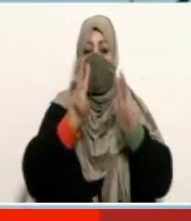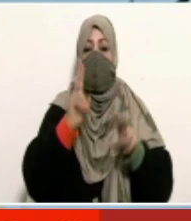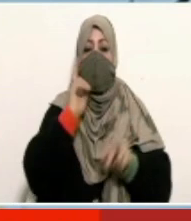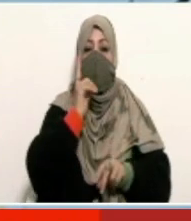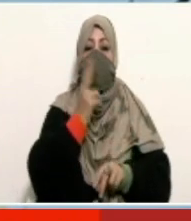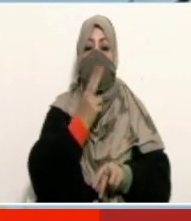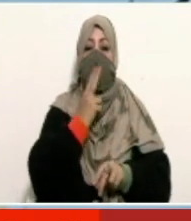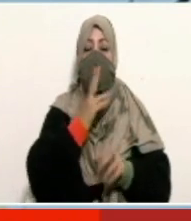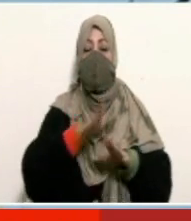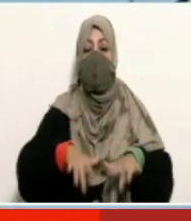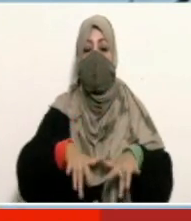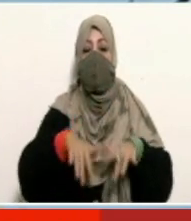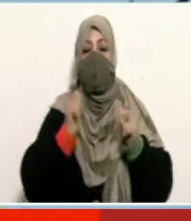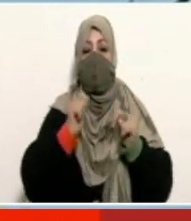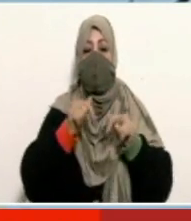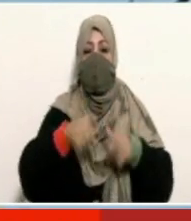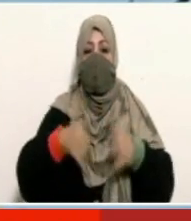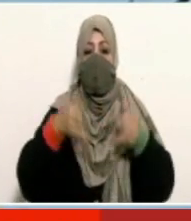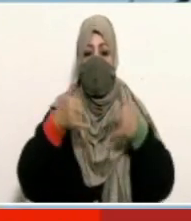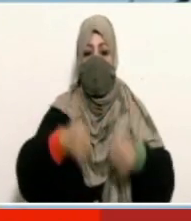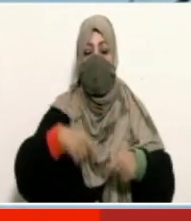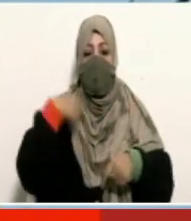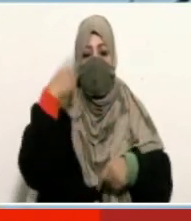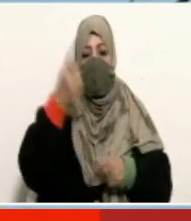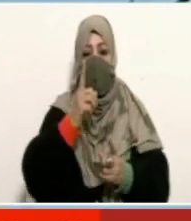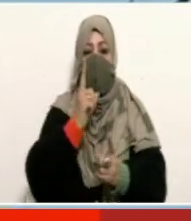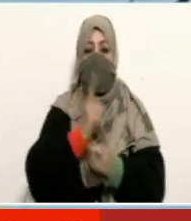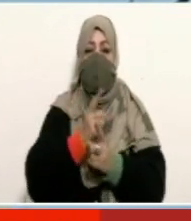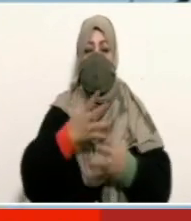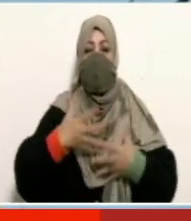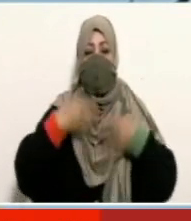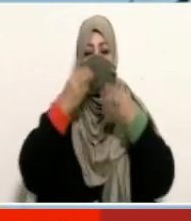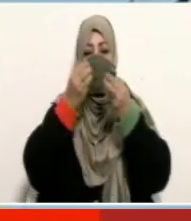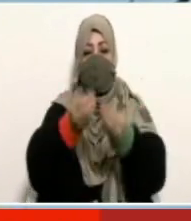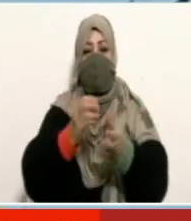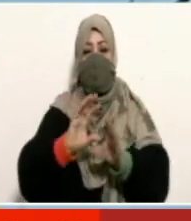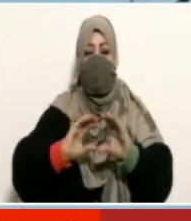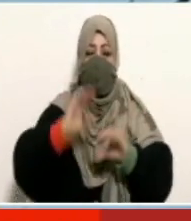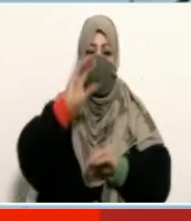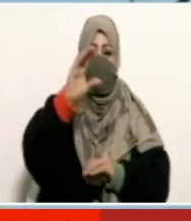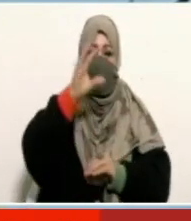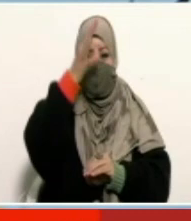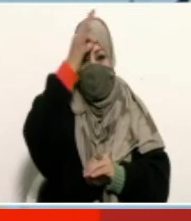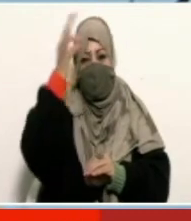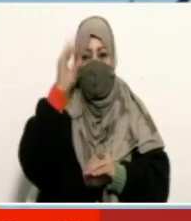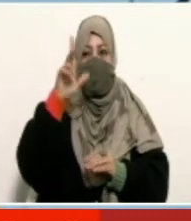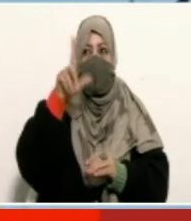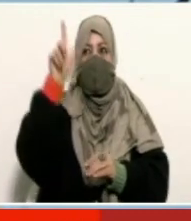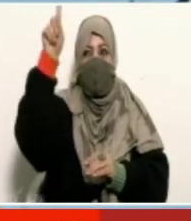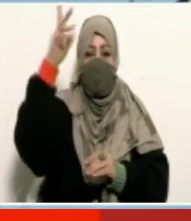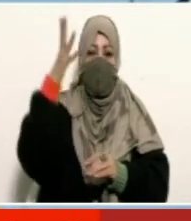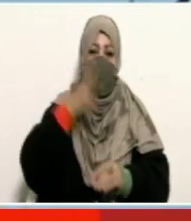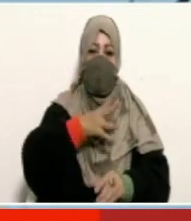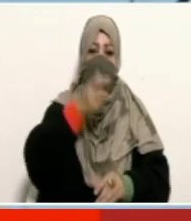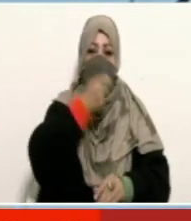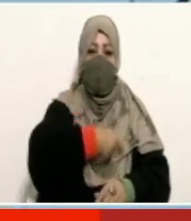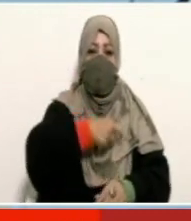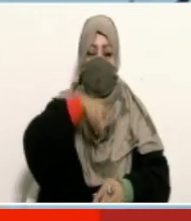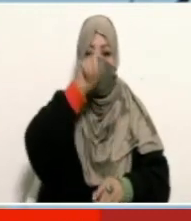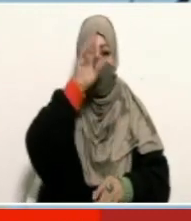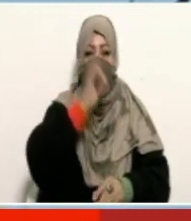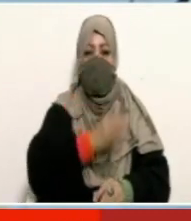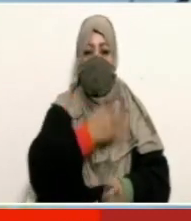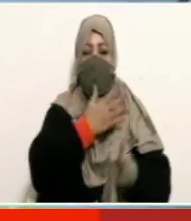الله ان اكون قد وفقت فيما اجبت عنه هذا، وصلى الله وسلم وبارك على نبينا محمد وعلى آله وصحبه